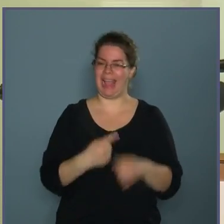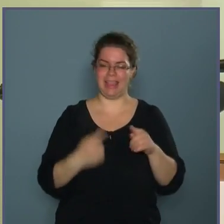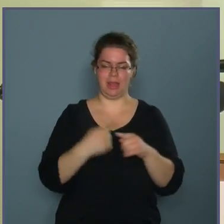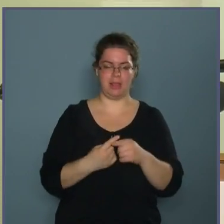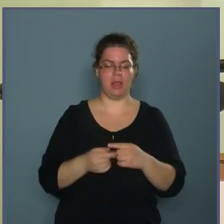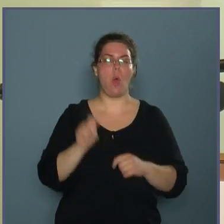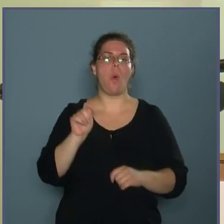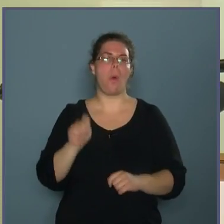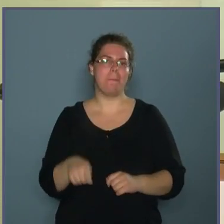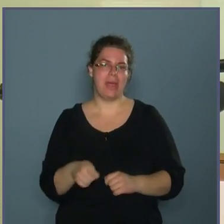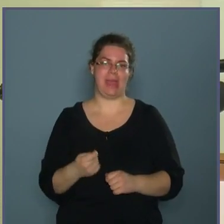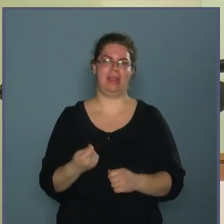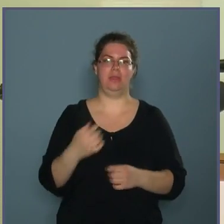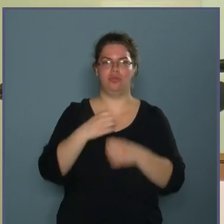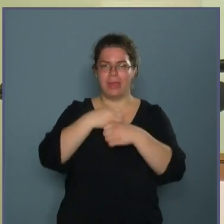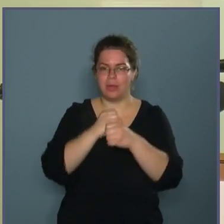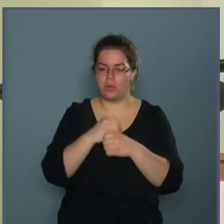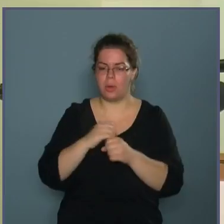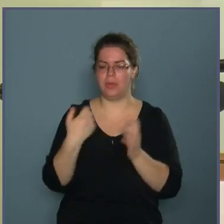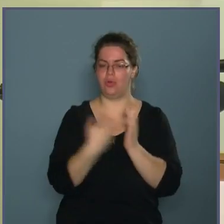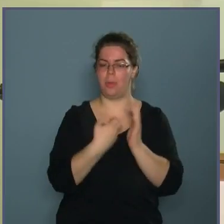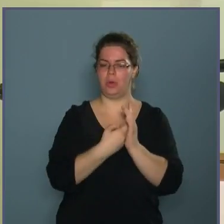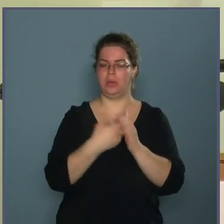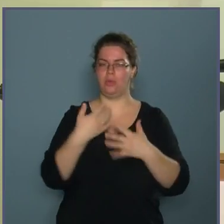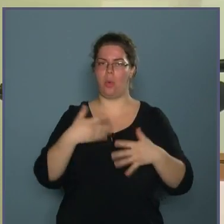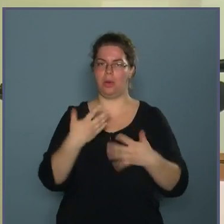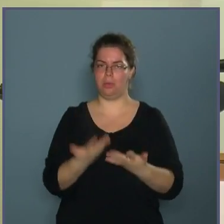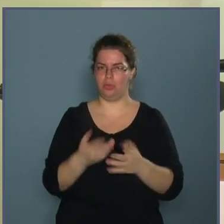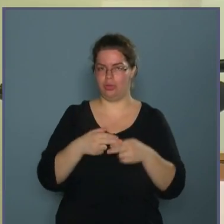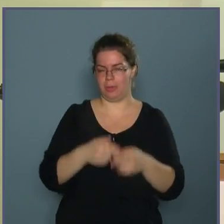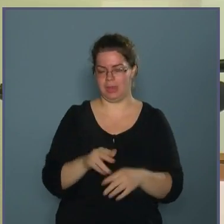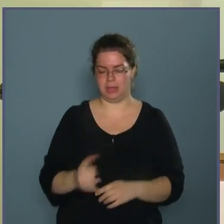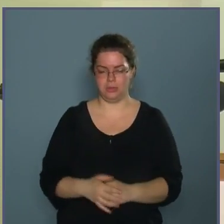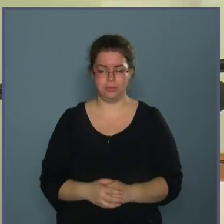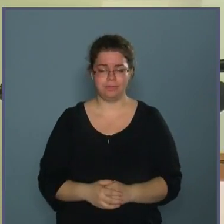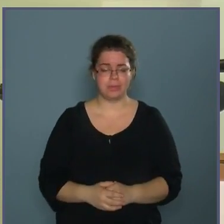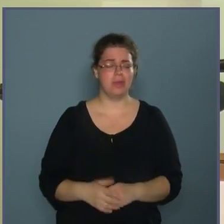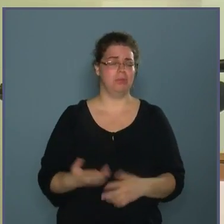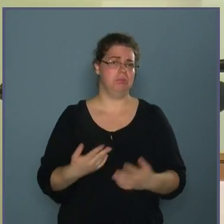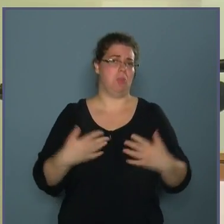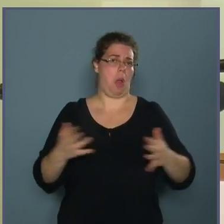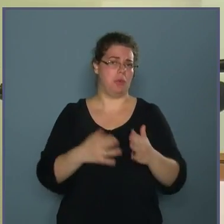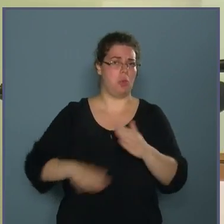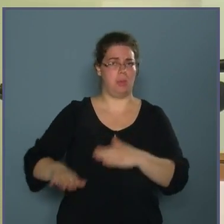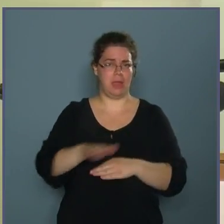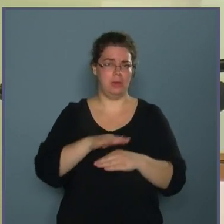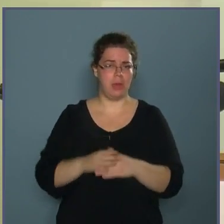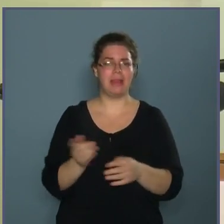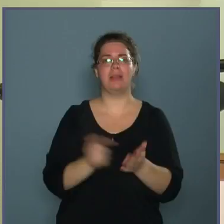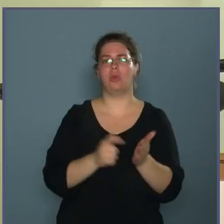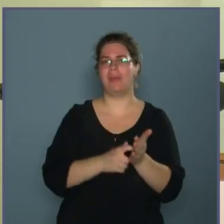mikroszkóp segítségével végezzük, és kopogtat a robotsebészet is. Egyre inkább teret követel magának az egynapos